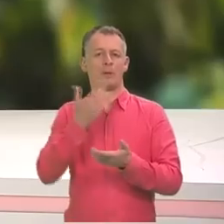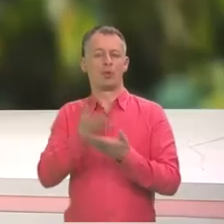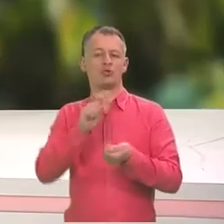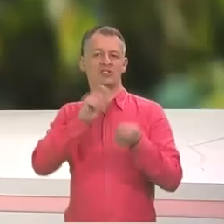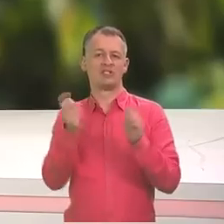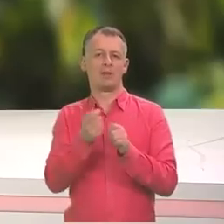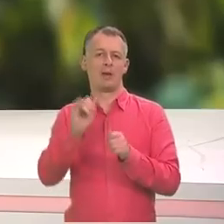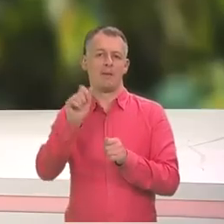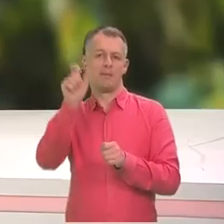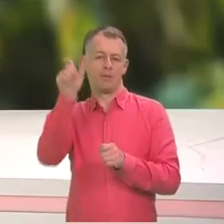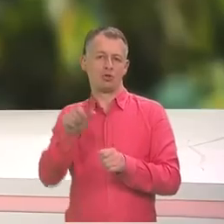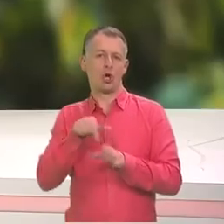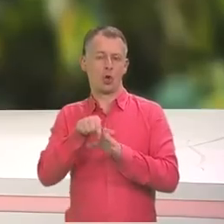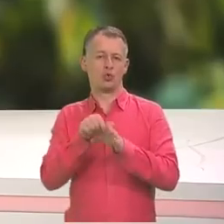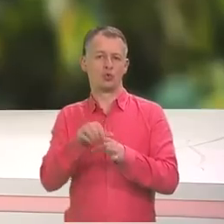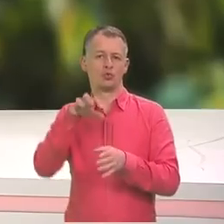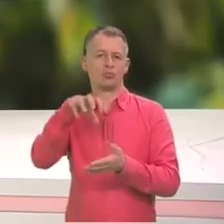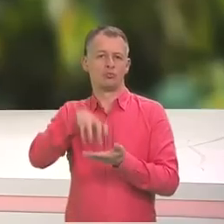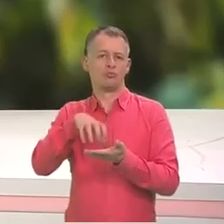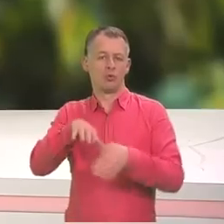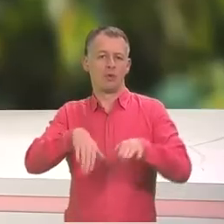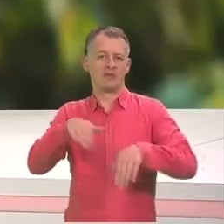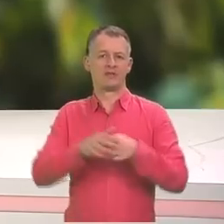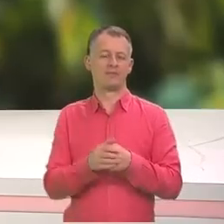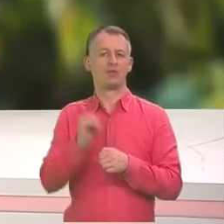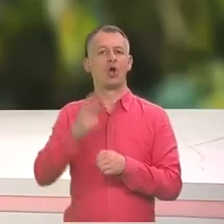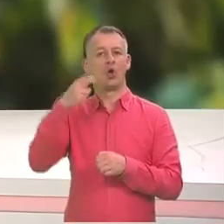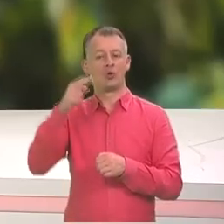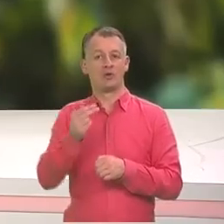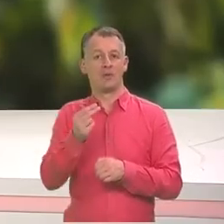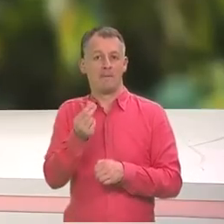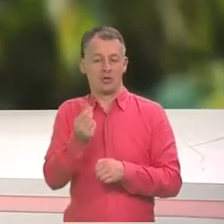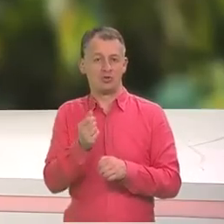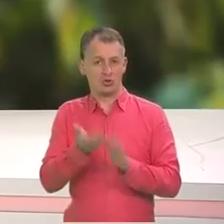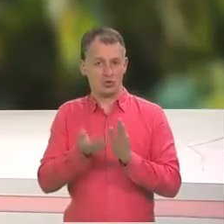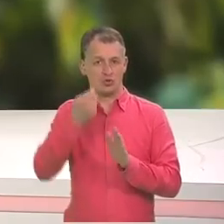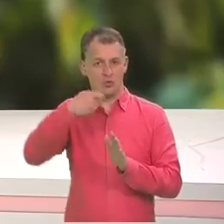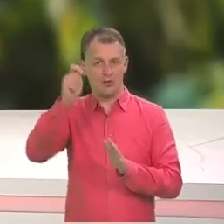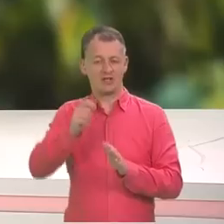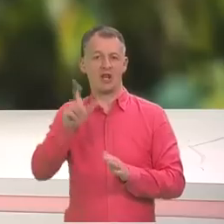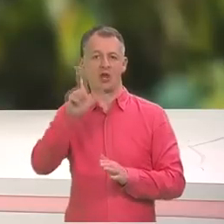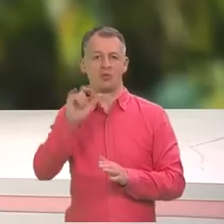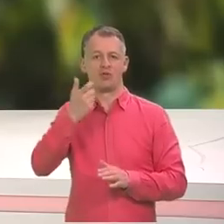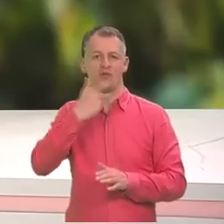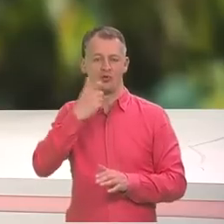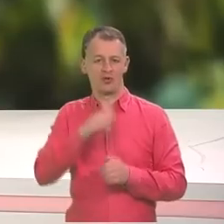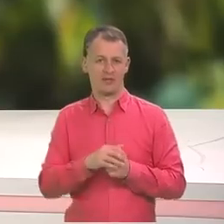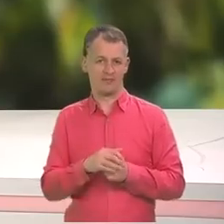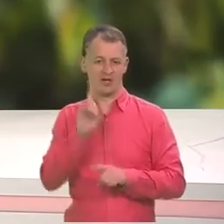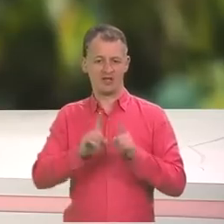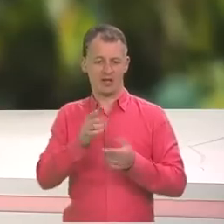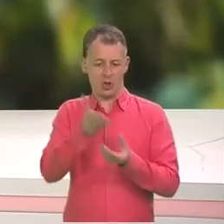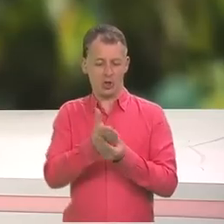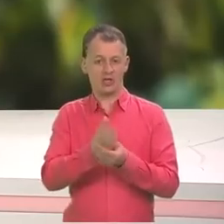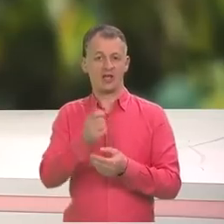În plin sezon, legumele și fructele românești continuă să se scumpească, iar prețul va crește de la o lună la alta, spun specialiștii. Chiar dacă pe